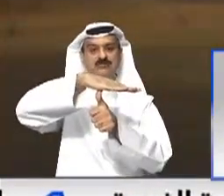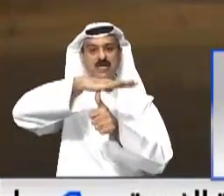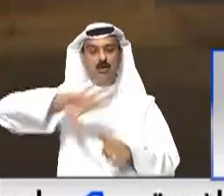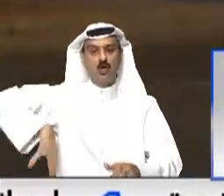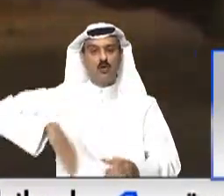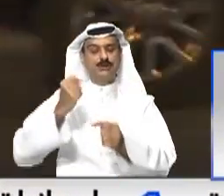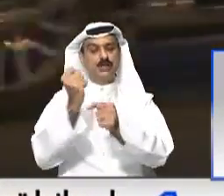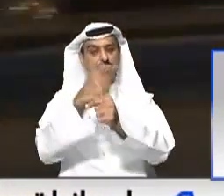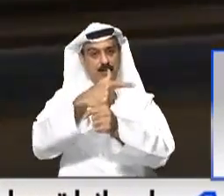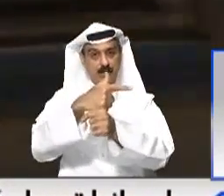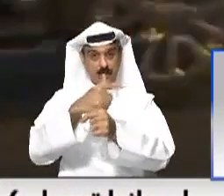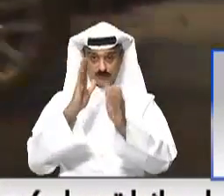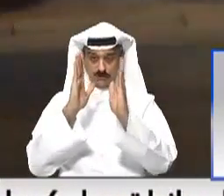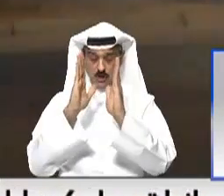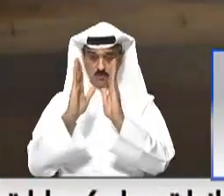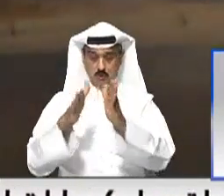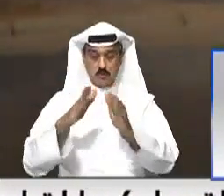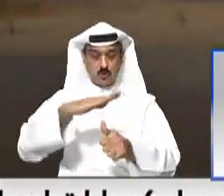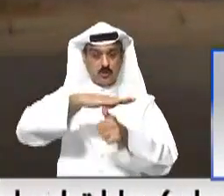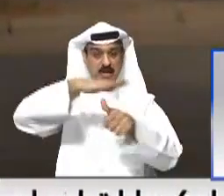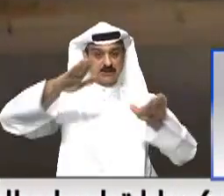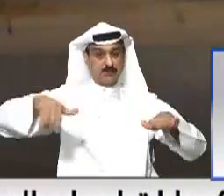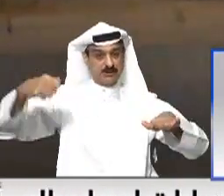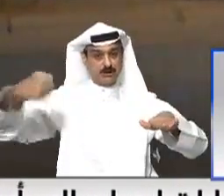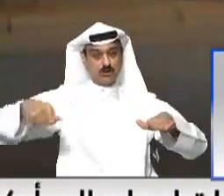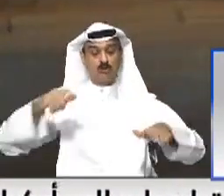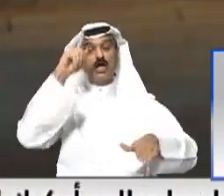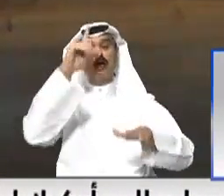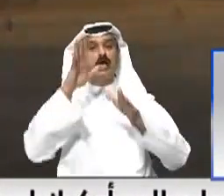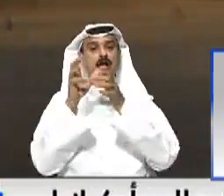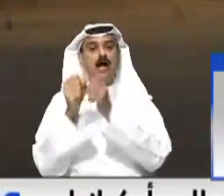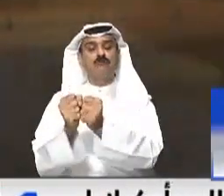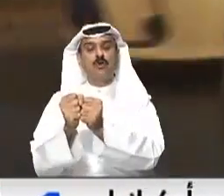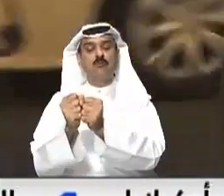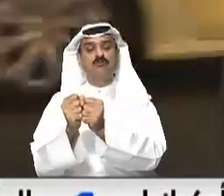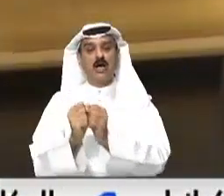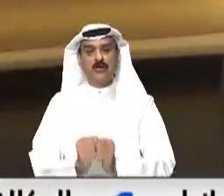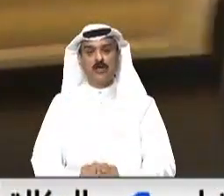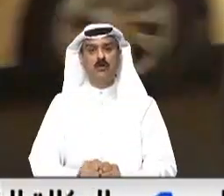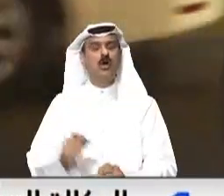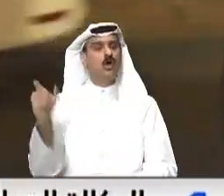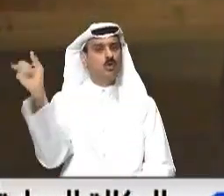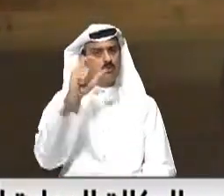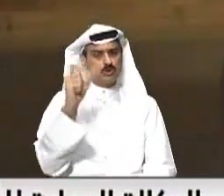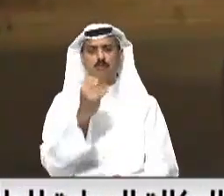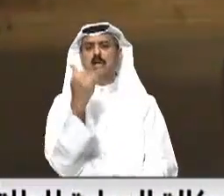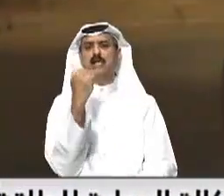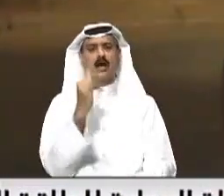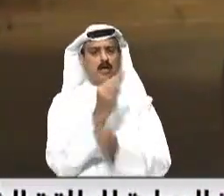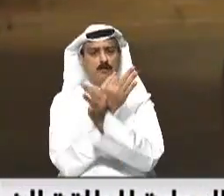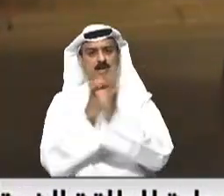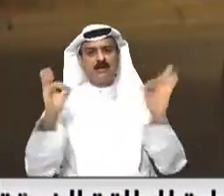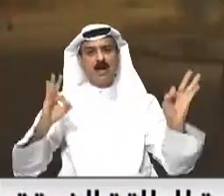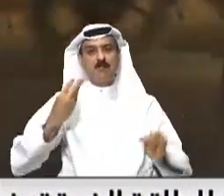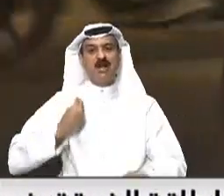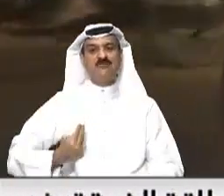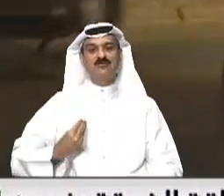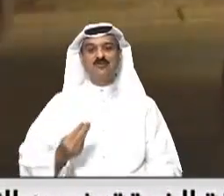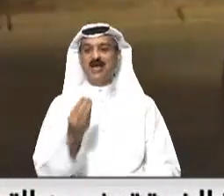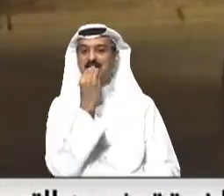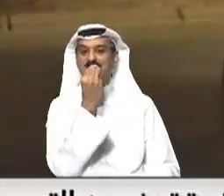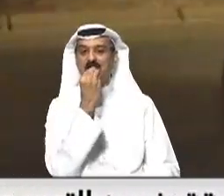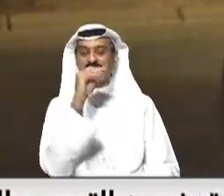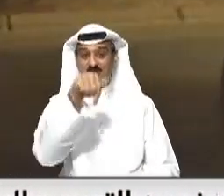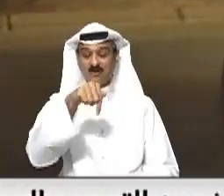عهده الأمين وسمو رئيس مجلس الوزراء حفظهم الله، وللأمة العربية الإسلامية بحلول عيد الفطر المبارك، أعاده الله